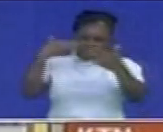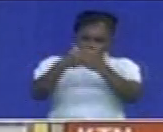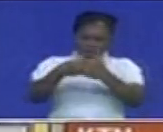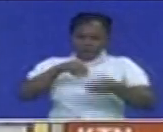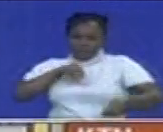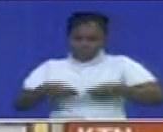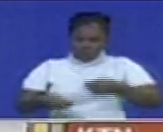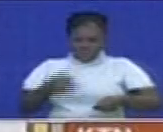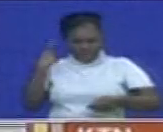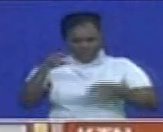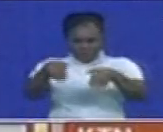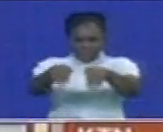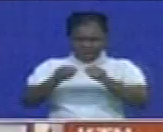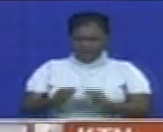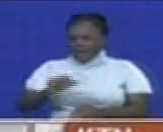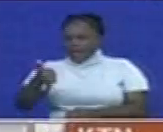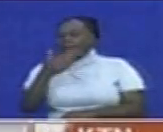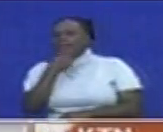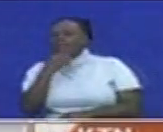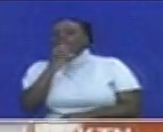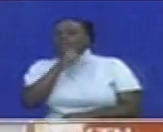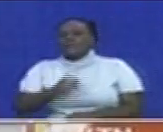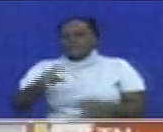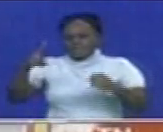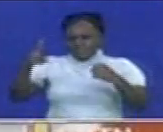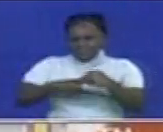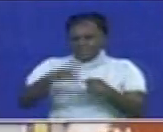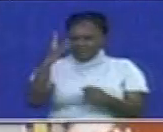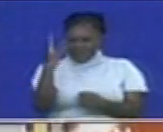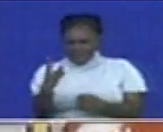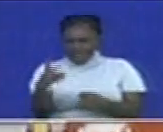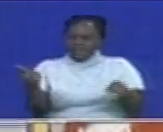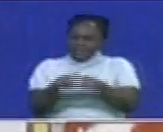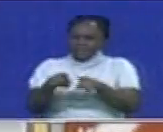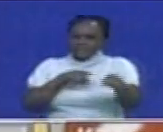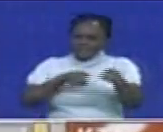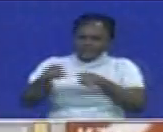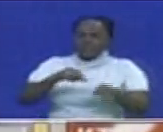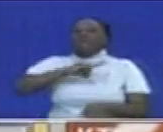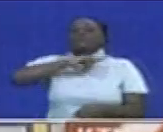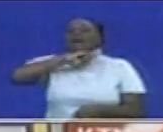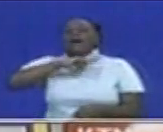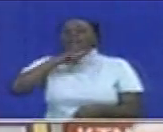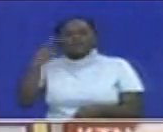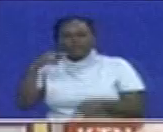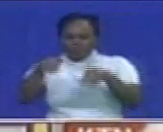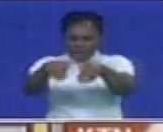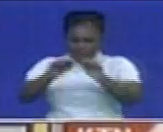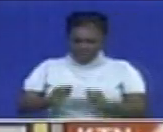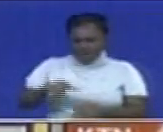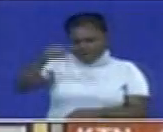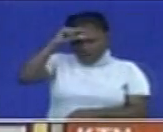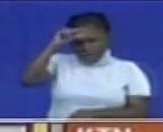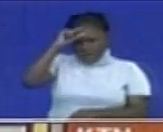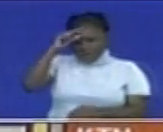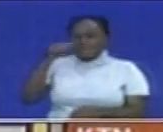kwa mazishi. Josephat Nandala wa umri wa miaka 74 pia anasafirishwa nchini Uganda kwa mazishi. Serikali